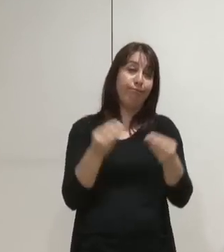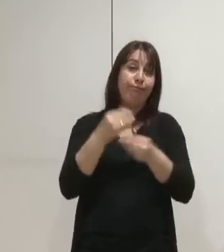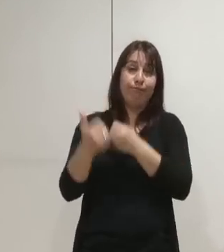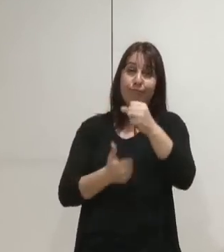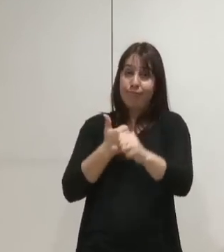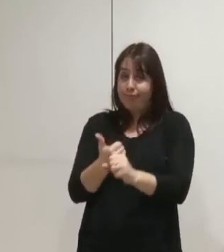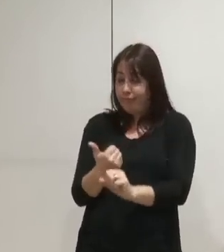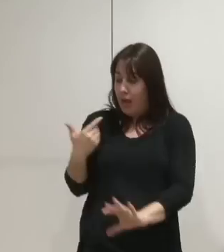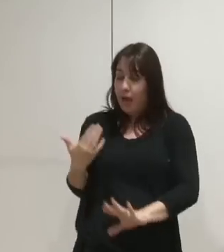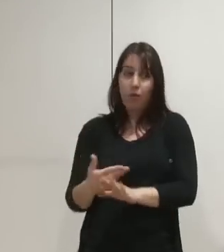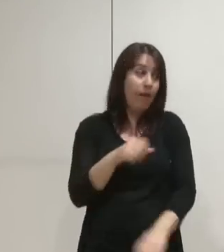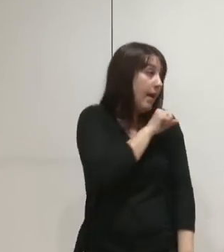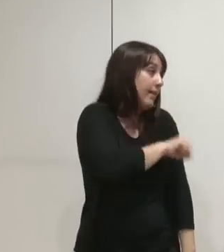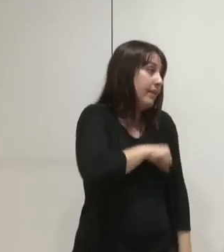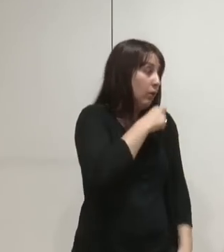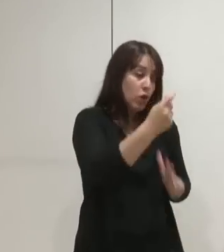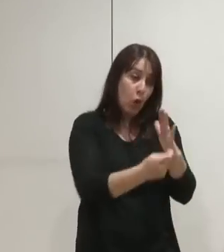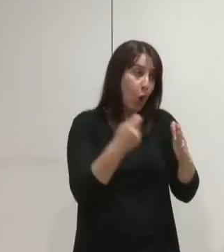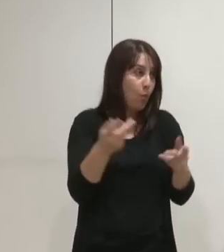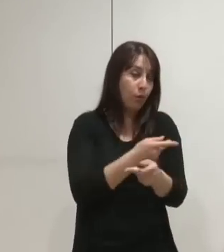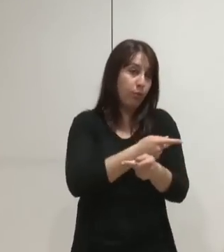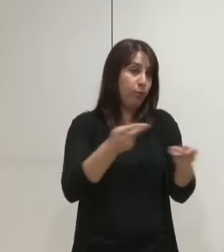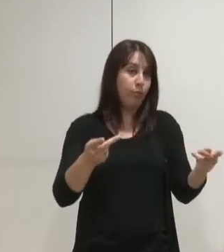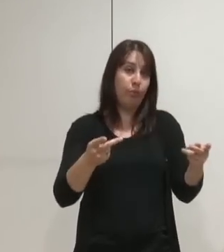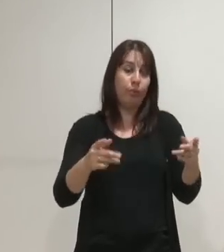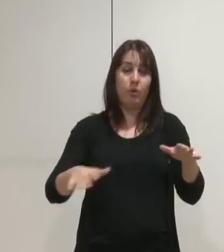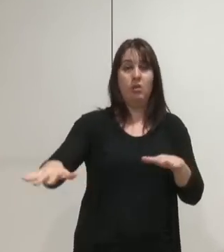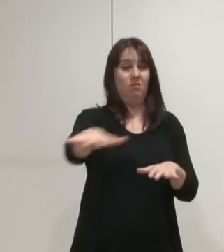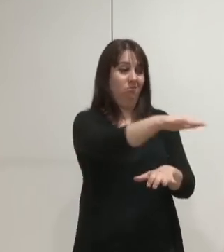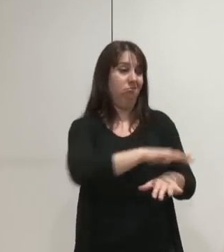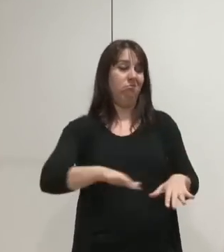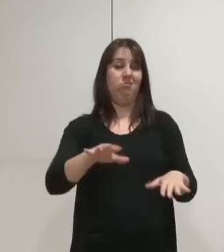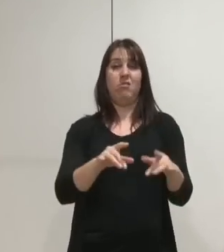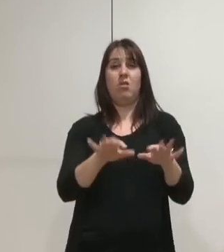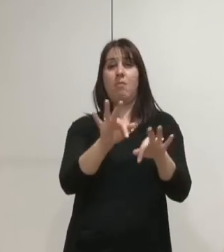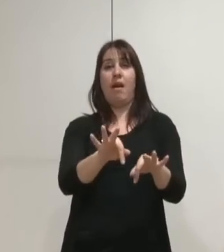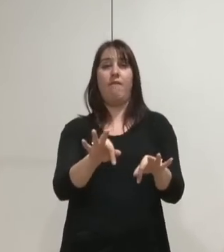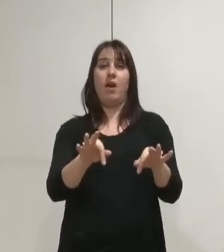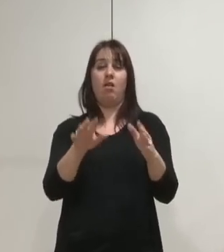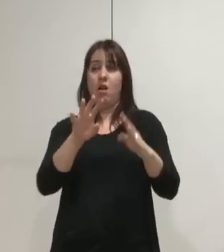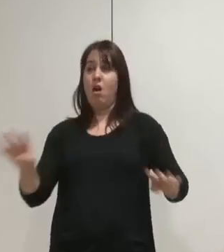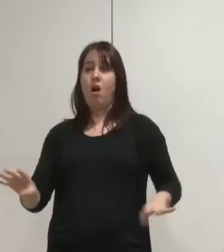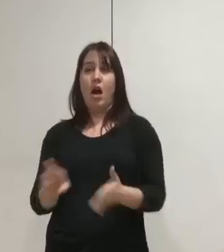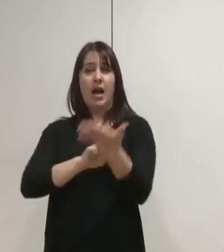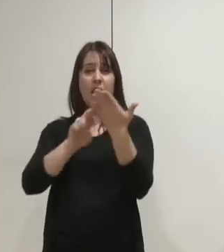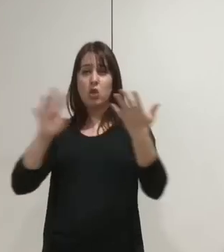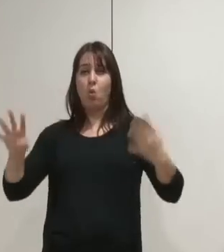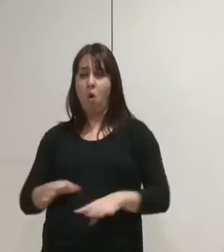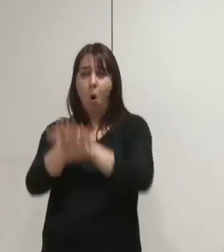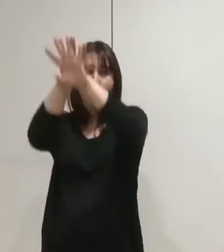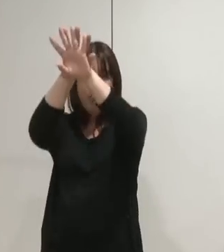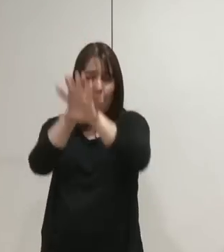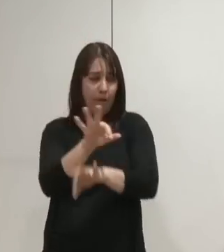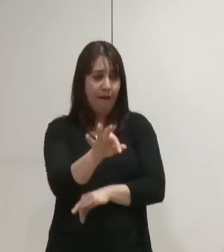imprenable j'en suis désolé de le rappeler mais sur l'un des plus grands bidonville de la région ronalp qui veut d'un